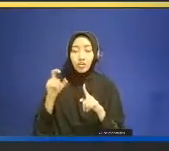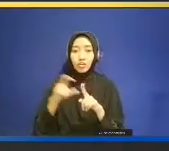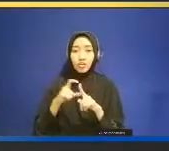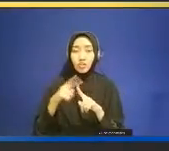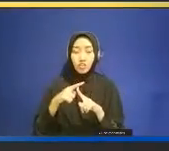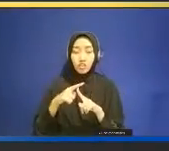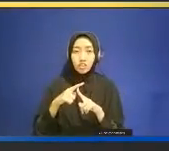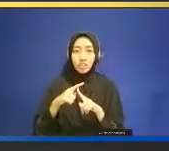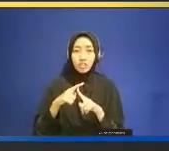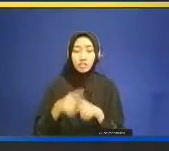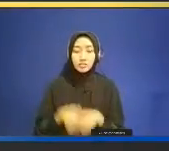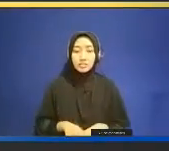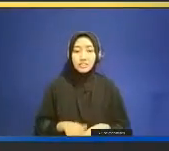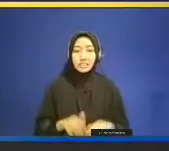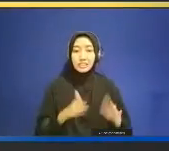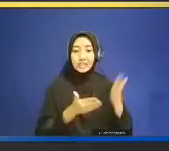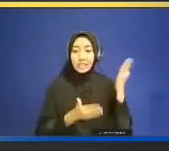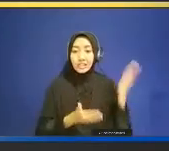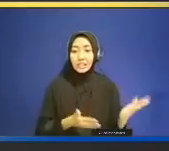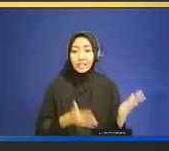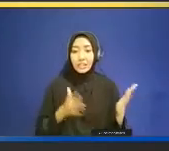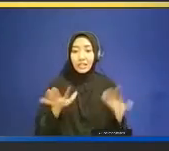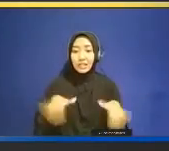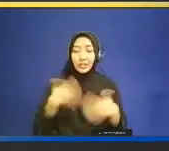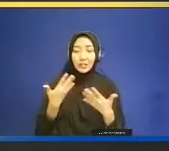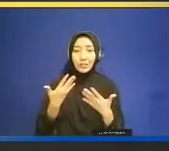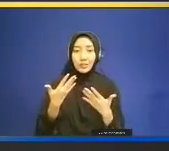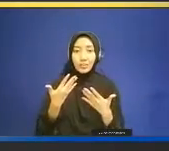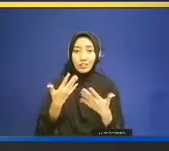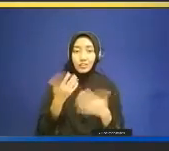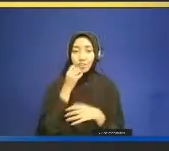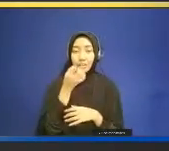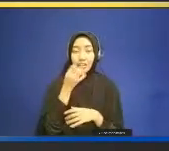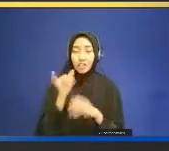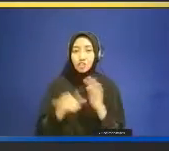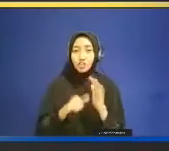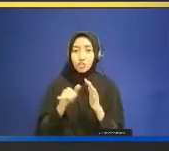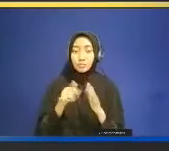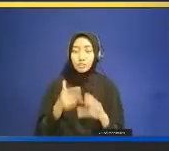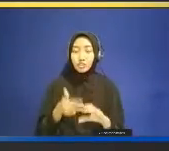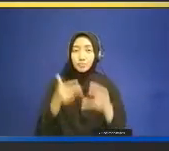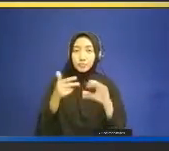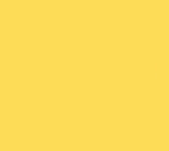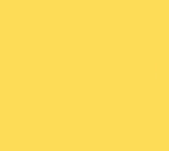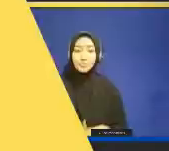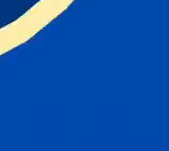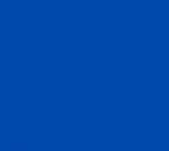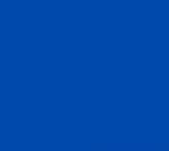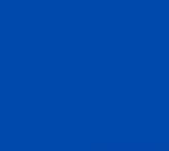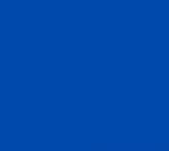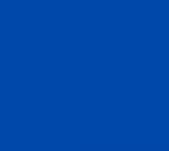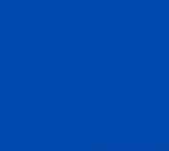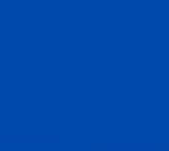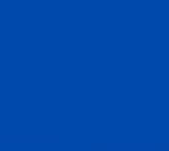maupun di kolom Chat Zoom atau kolom komentar YouTube Oke saya tunggu ya beberapa saat